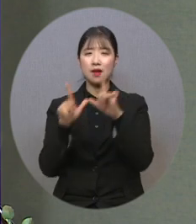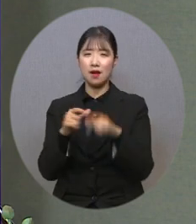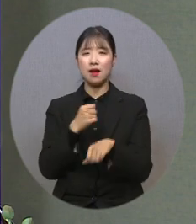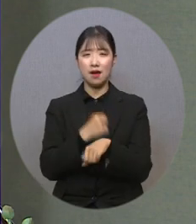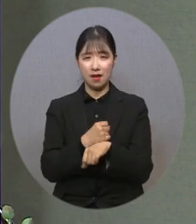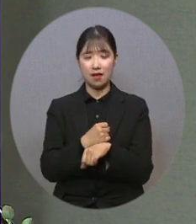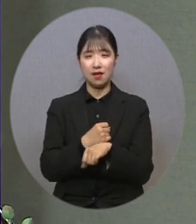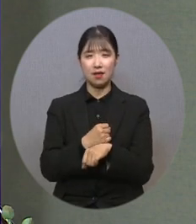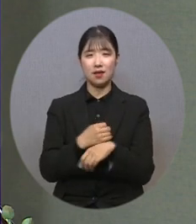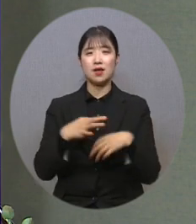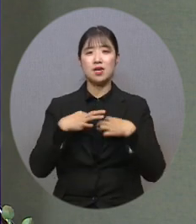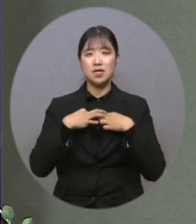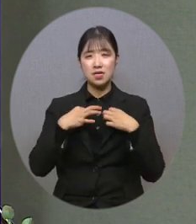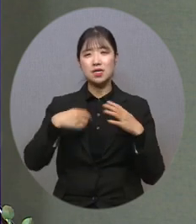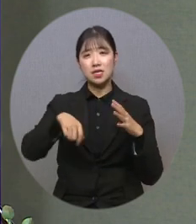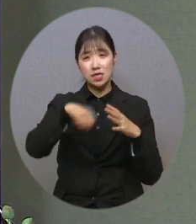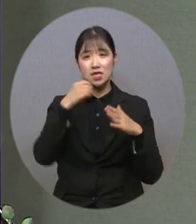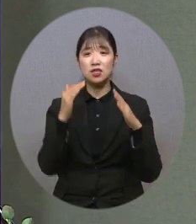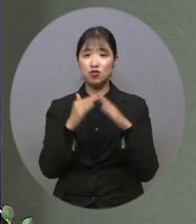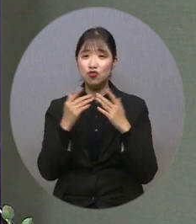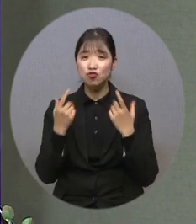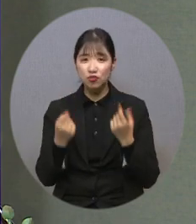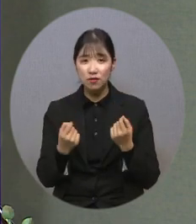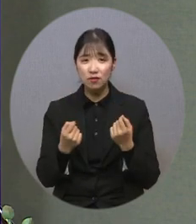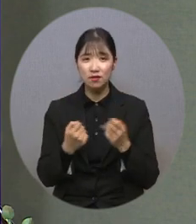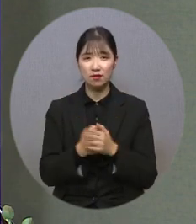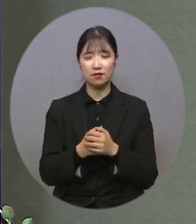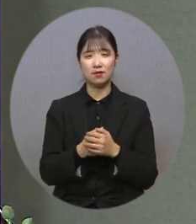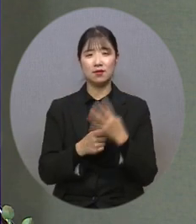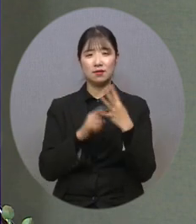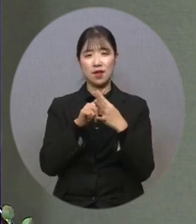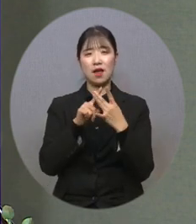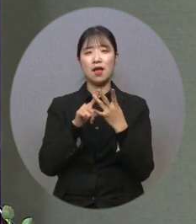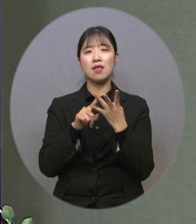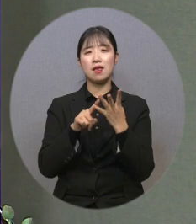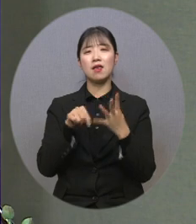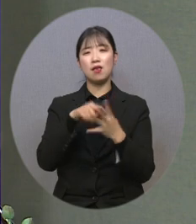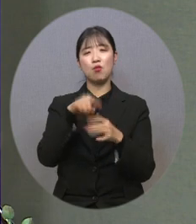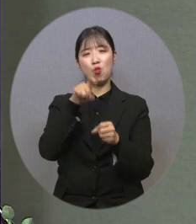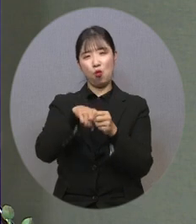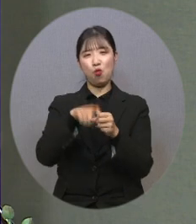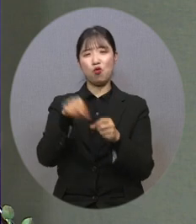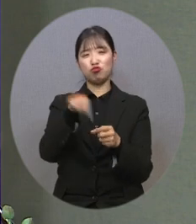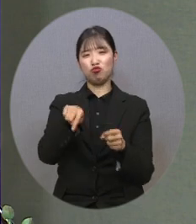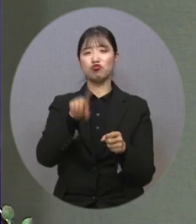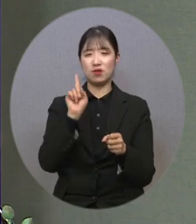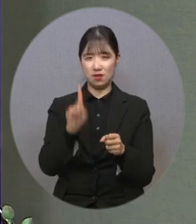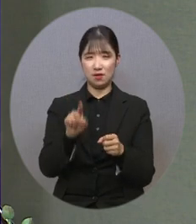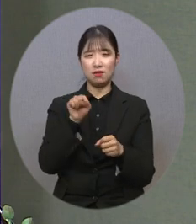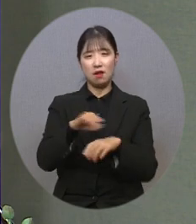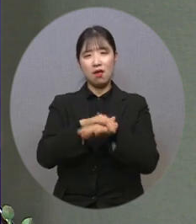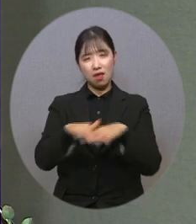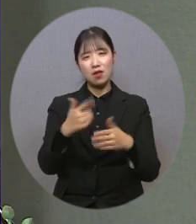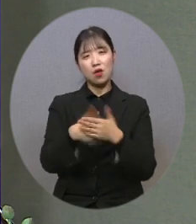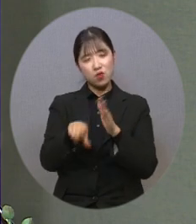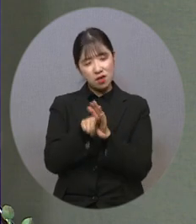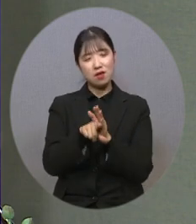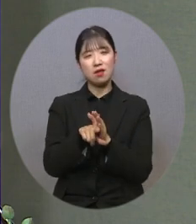살아가는데 의식주 아닙니까? 네, 그렇습니다. 4대 목표의 하나인데 그것을 해결하기